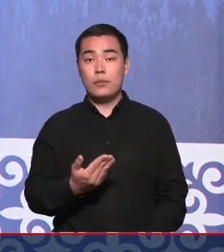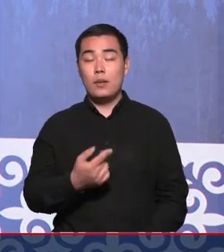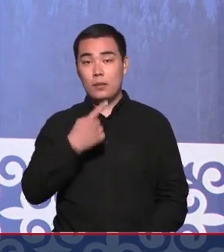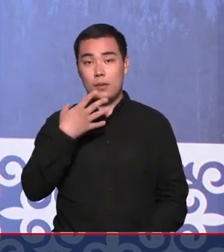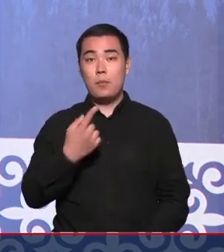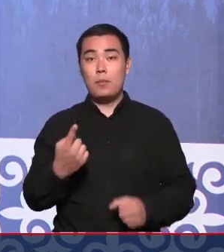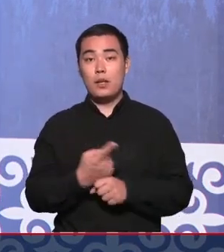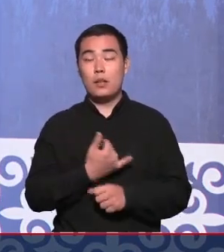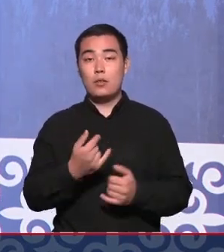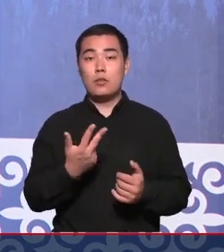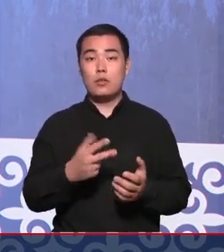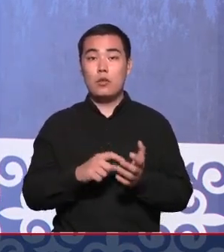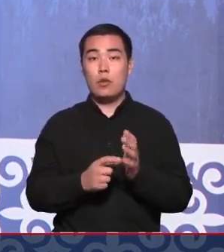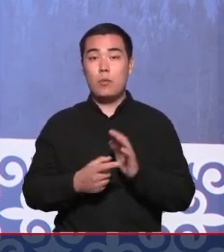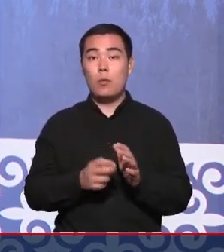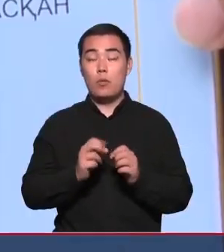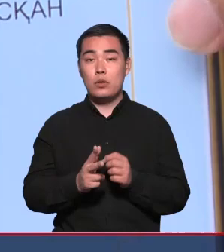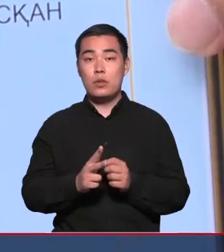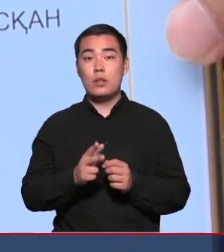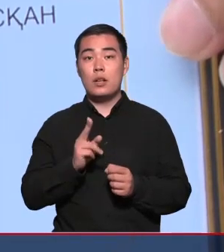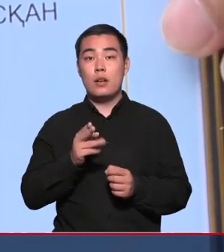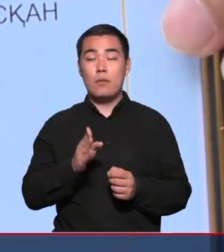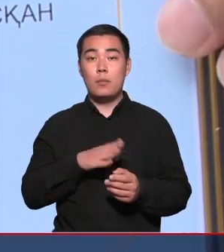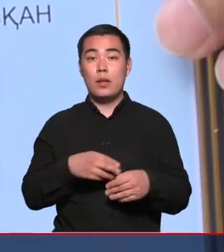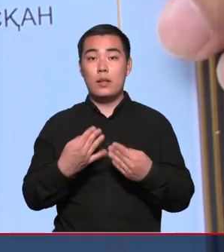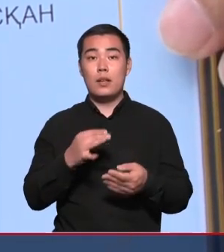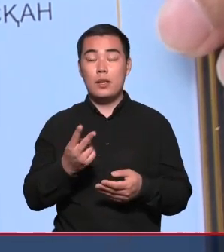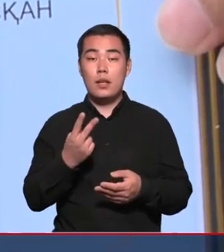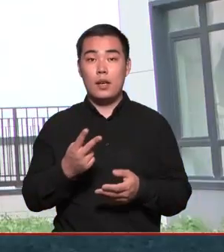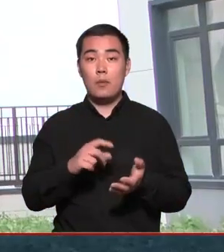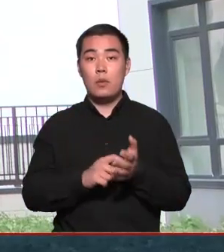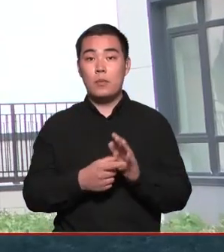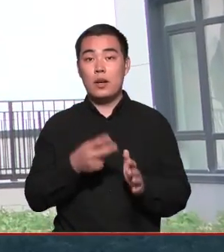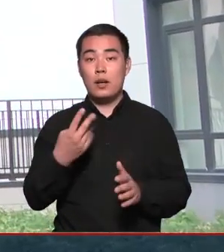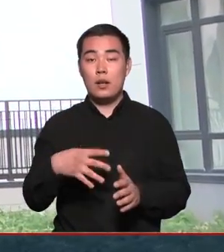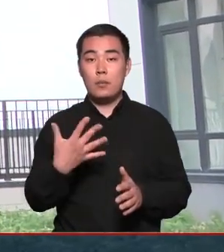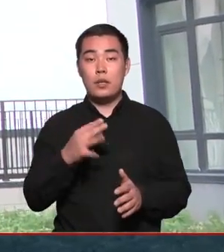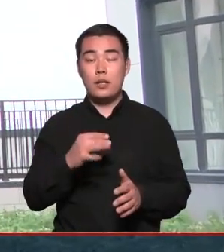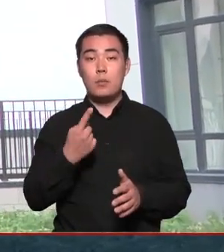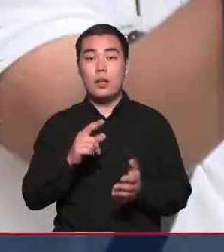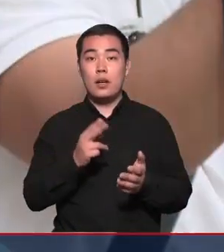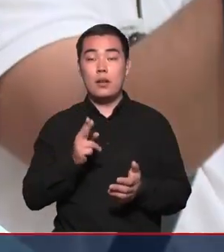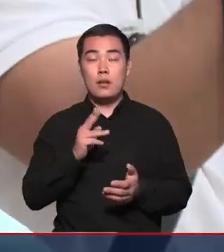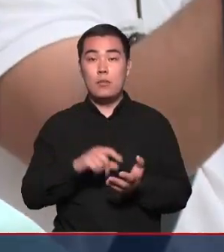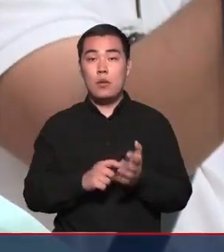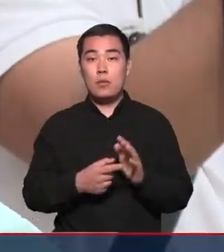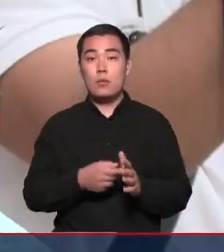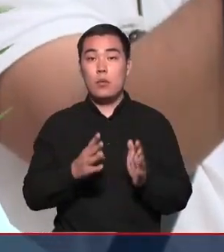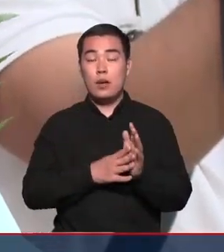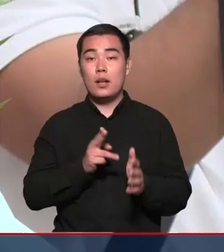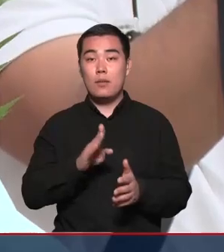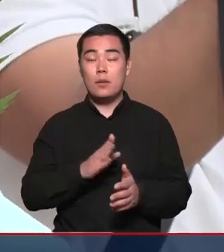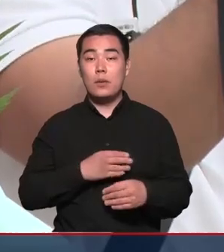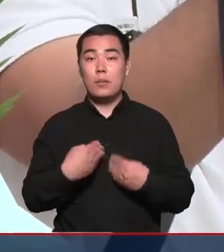Биыл алғаш рет 3 бөлмелі 13 пәтер берілді. Тағы 2 бөлмелі 45 пәтер мен 1 бөлмелі 9 пәтер бар. Бұл қолдау